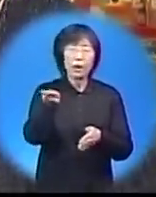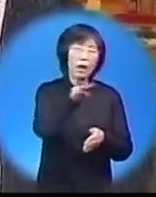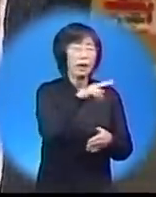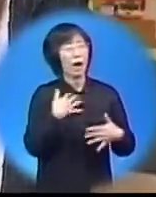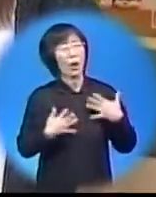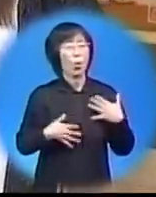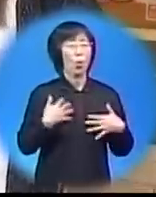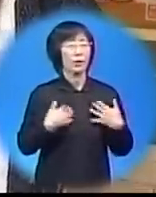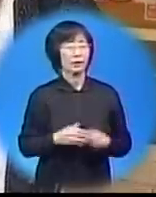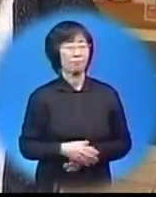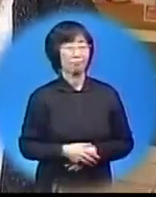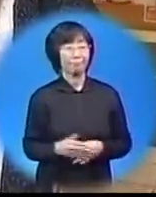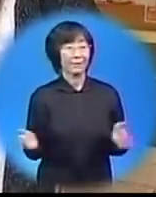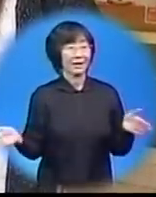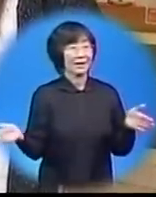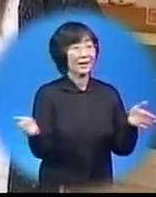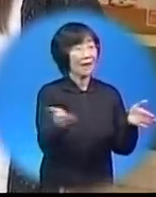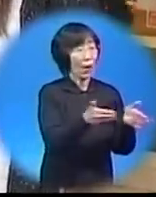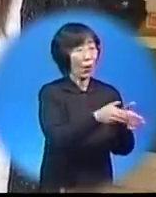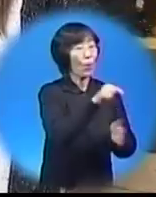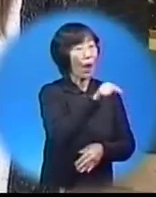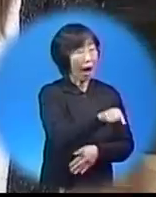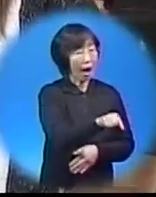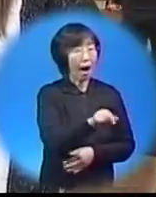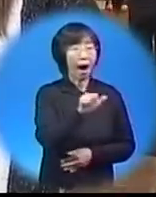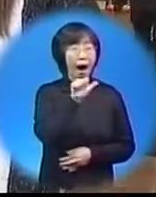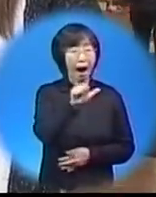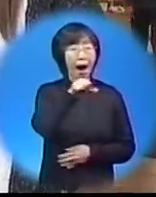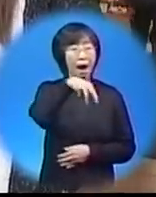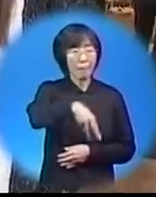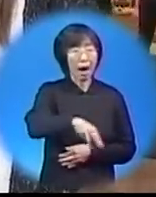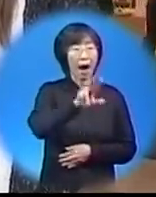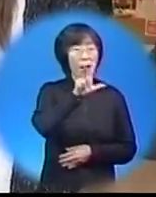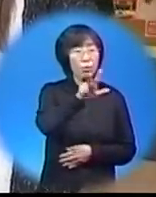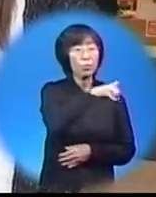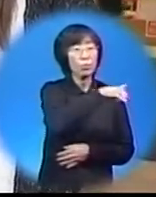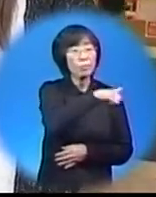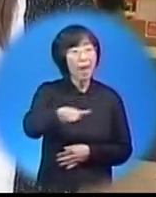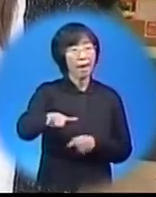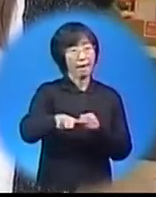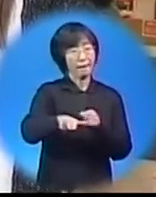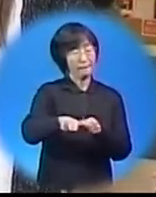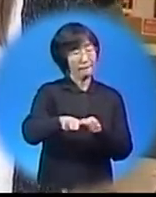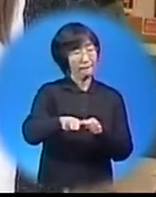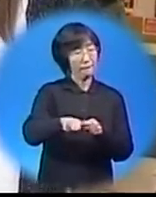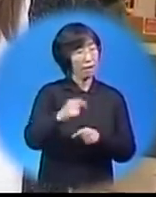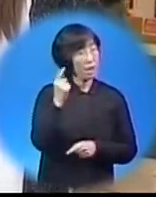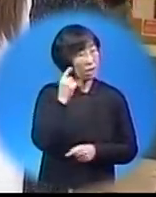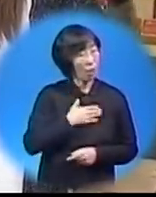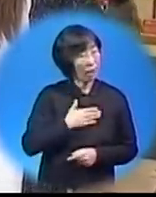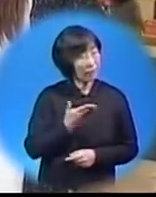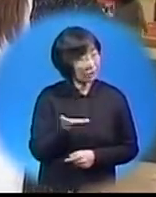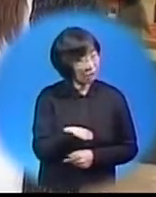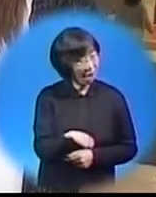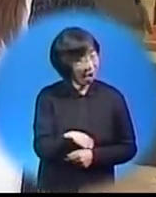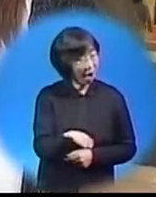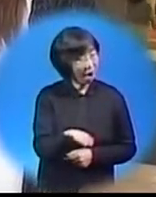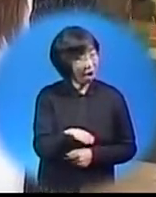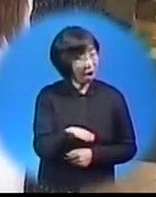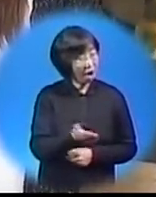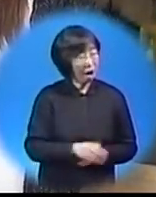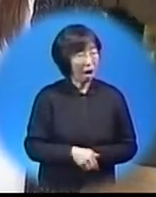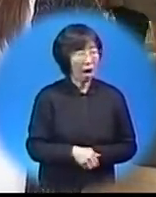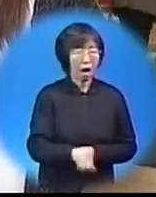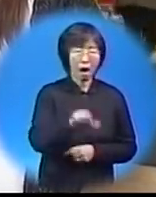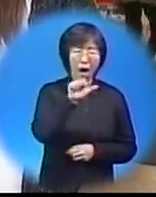ですか、ありがとうございます、うん、で次行く場所が余部っていうところなんですけども、はい、余部って聞いて何かこう思い浮かぶこ